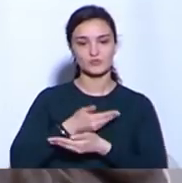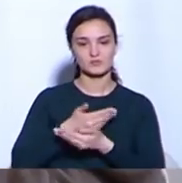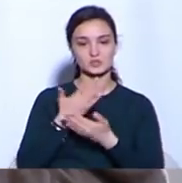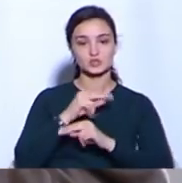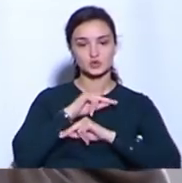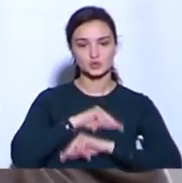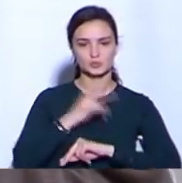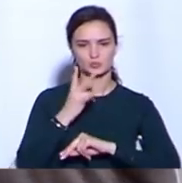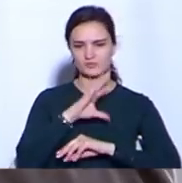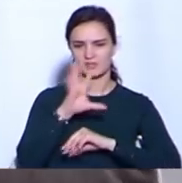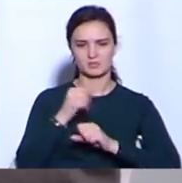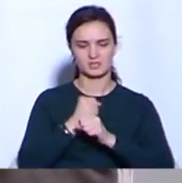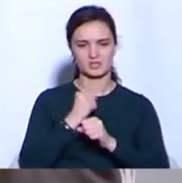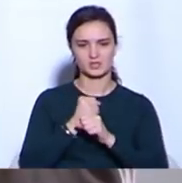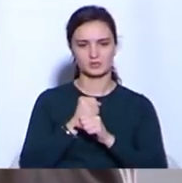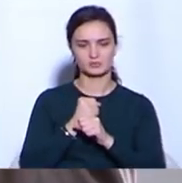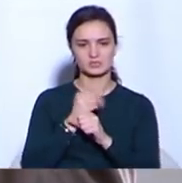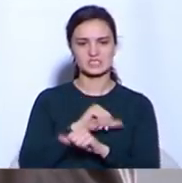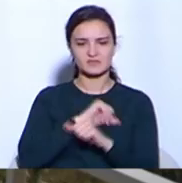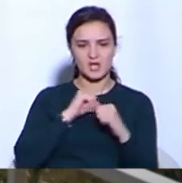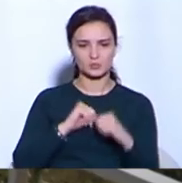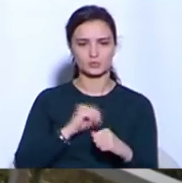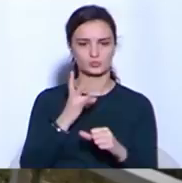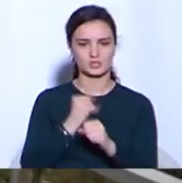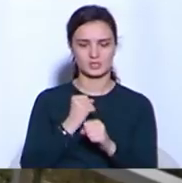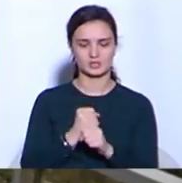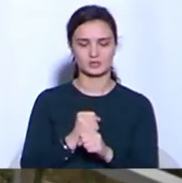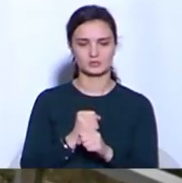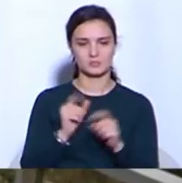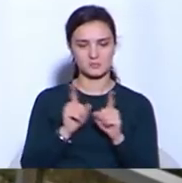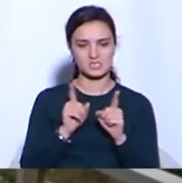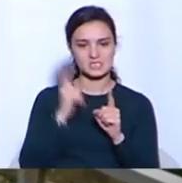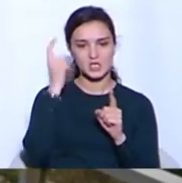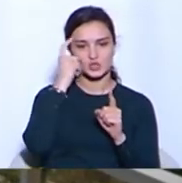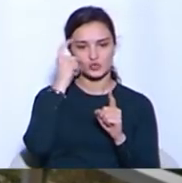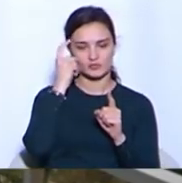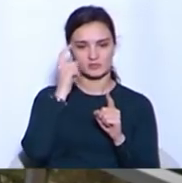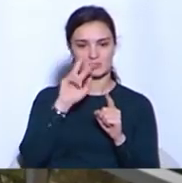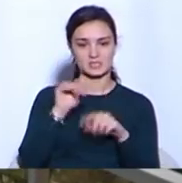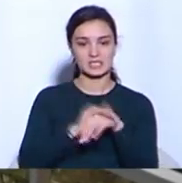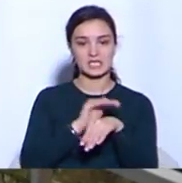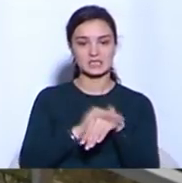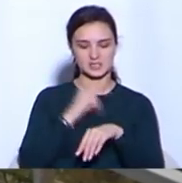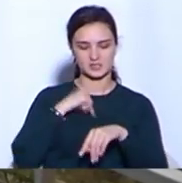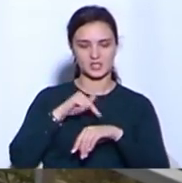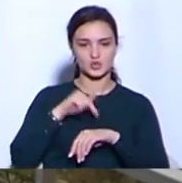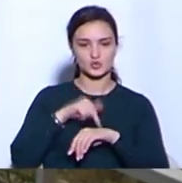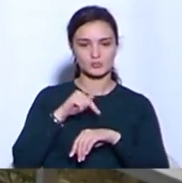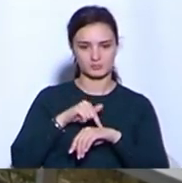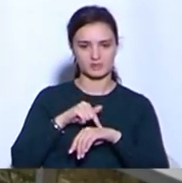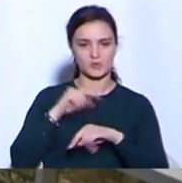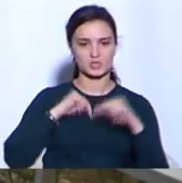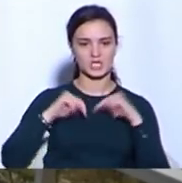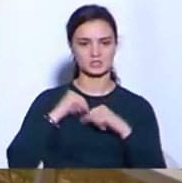შენი შრომით უნდა მიაღწიო, ამის სიყვარულით უნდა მიაღწიო. მაინც აზროვნება და კეთილი განწყობილება